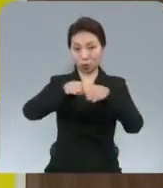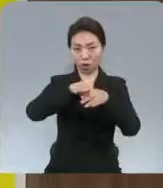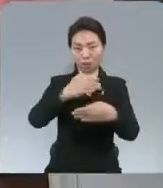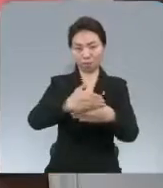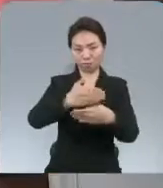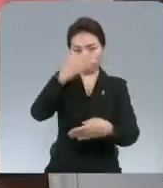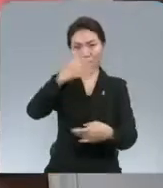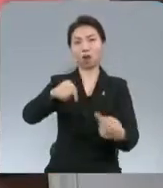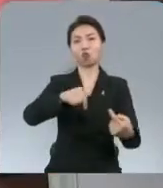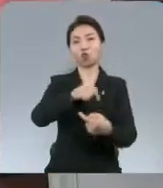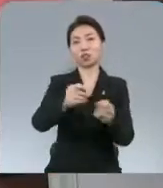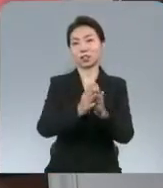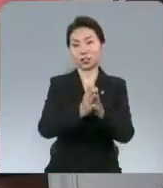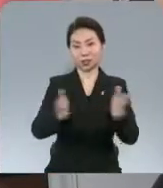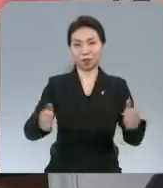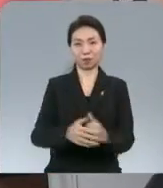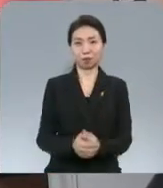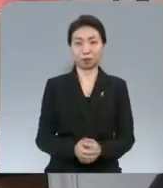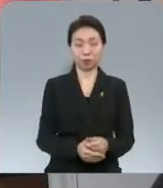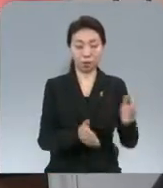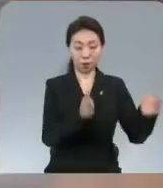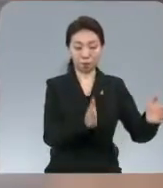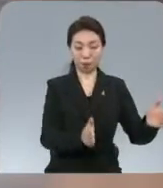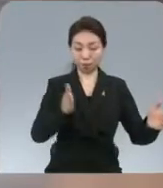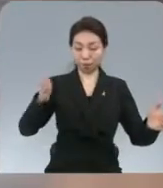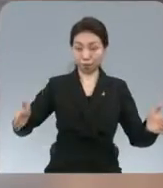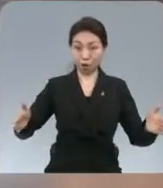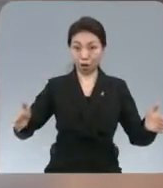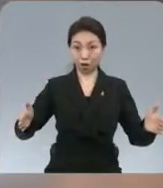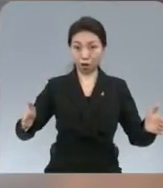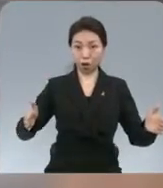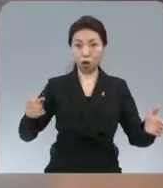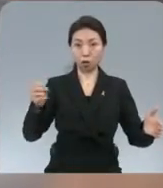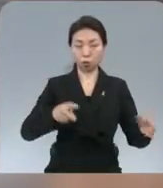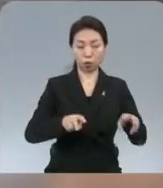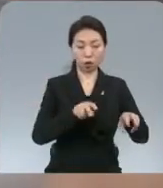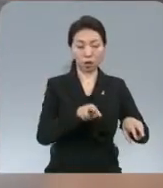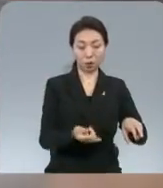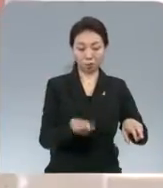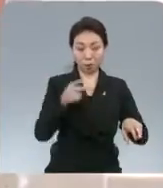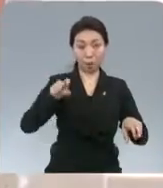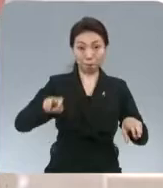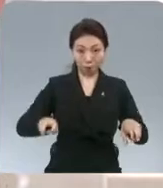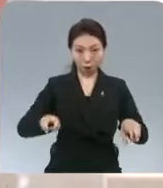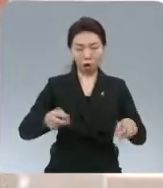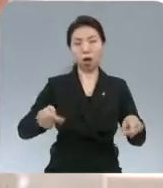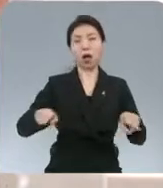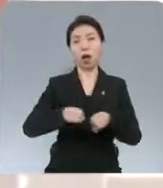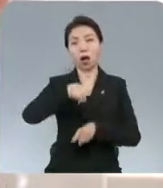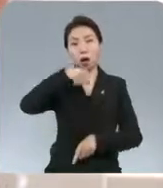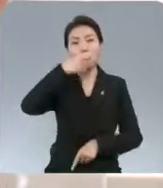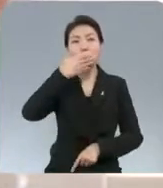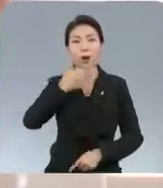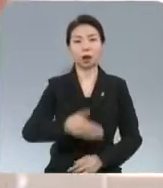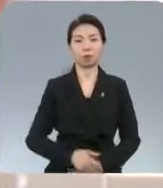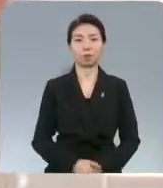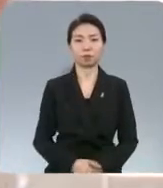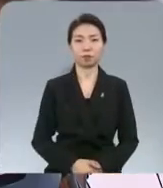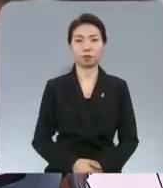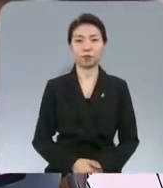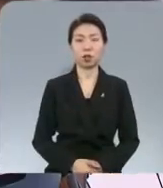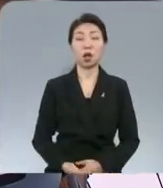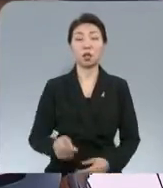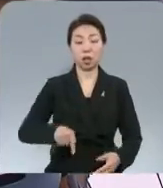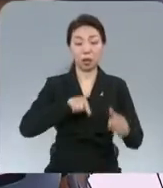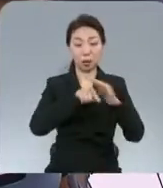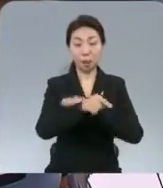số ca nhiễm vẫn còn cao nên cần tiếp tục duy trì quy định cách ly chứ phủ sẽ chuẩn bị kỹ lưỡng để có thể đưa hệ thống y tế hiện nay trở lại như